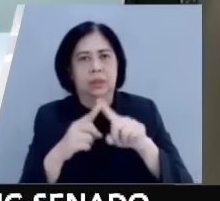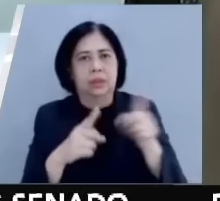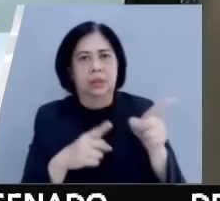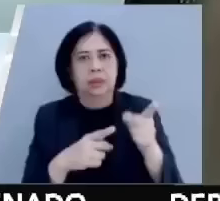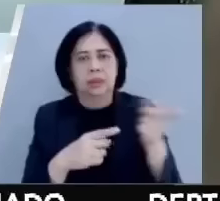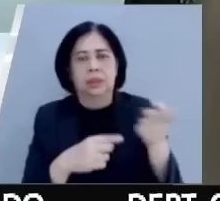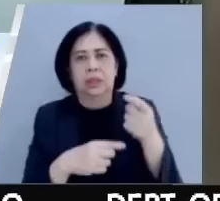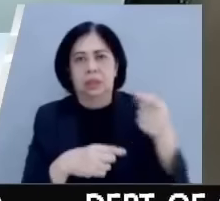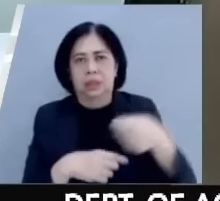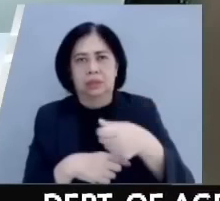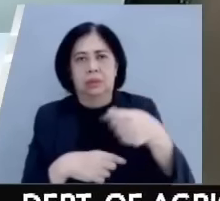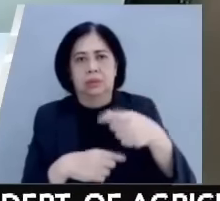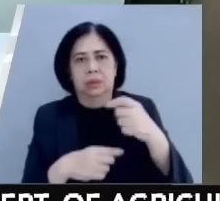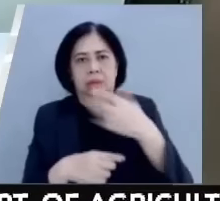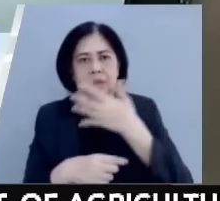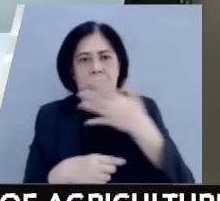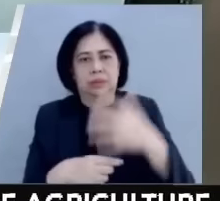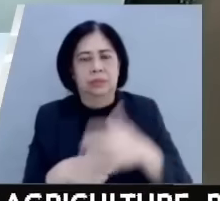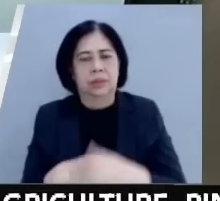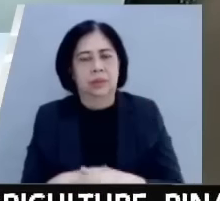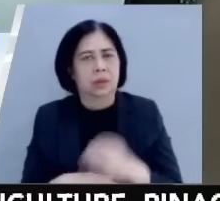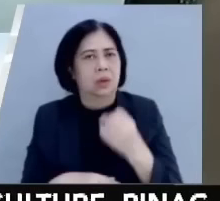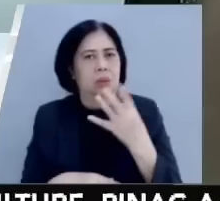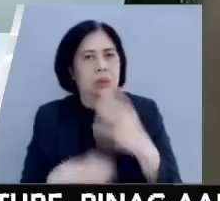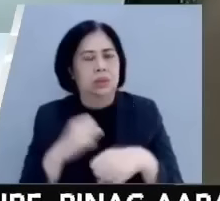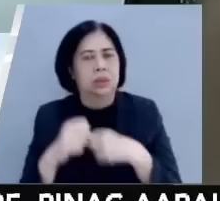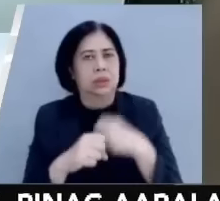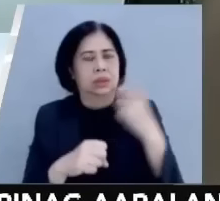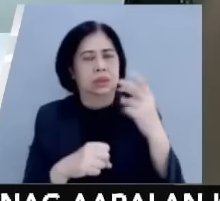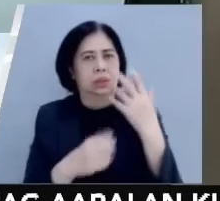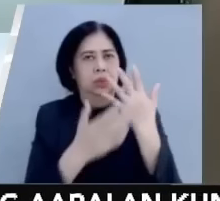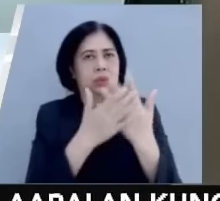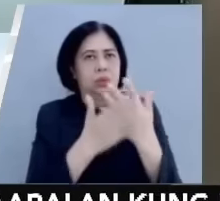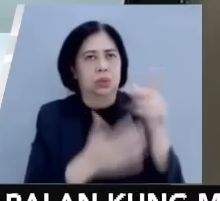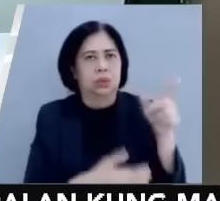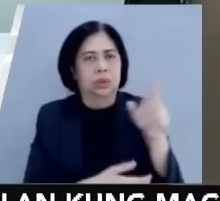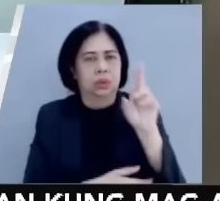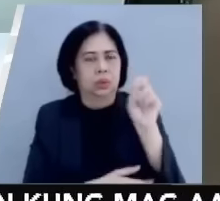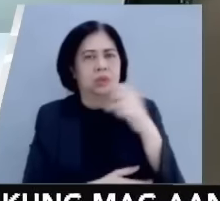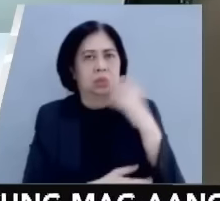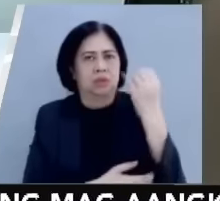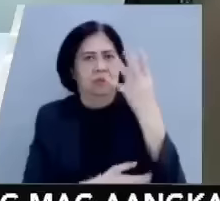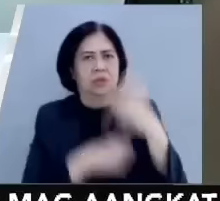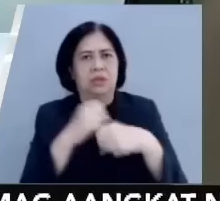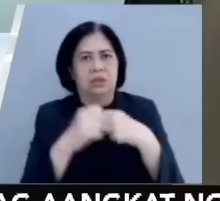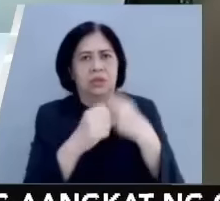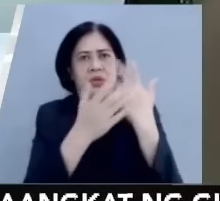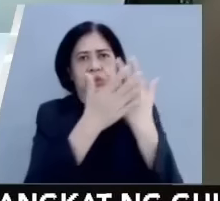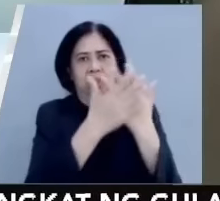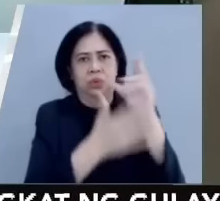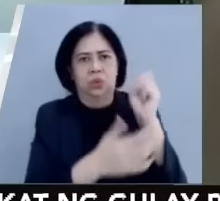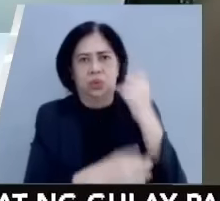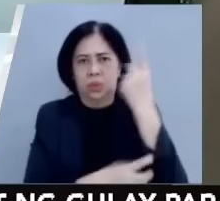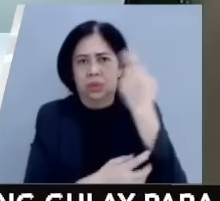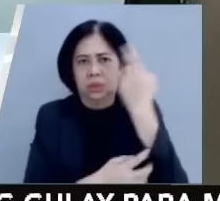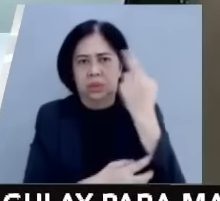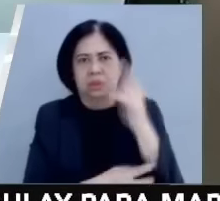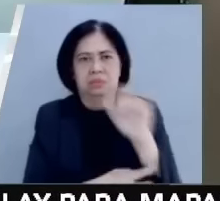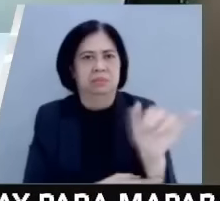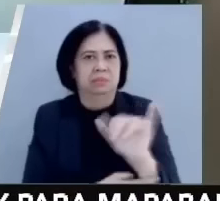Ilang years siya nakulong sa US? 15 years daw po. Dahil saan? Dahil din daw po sa